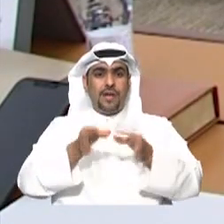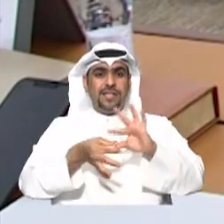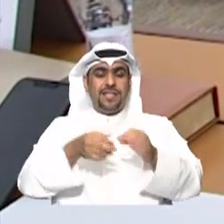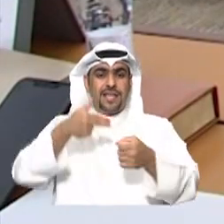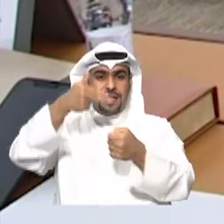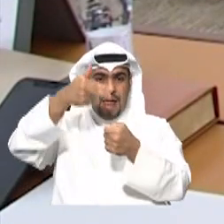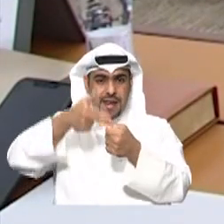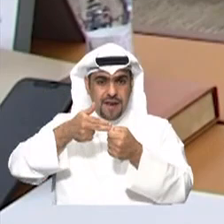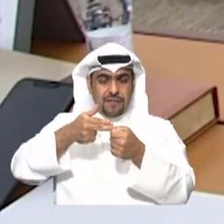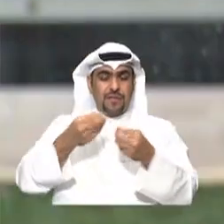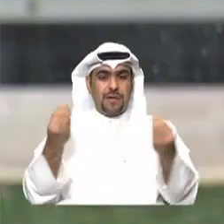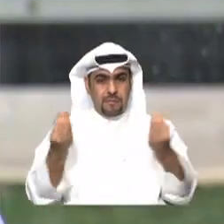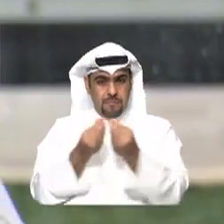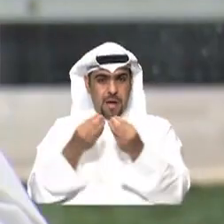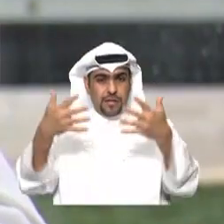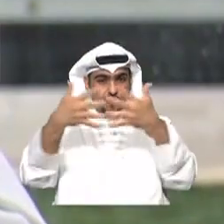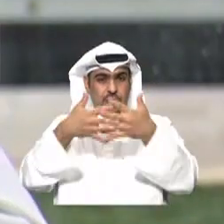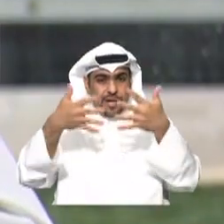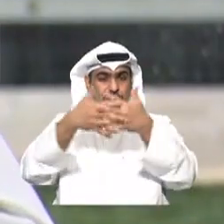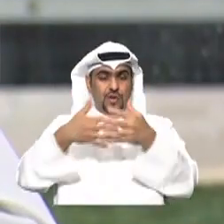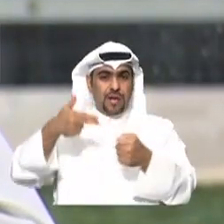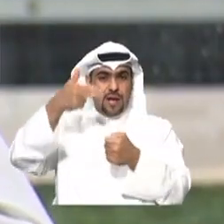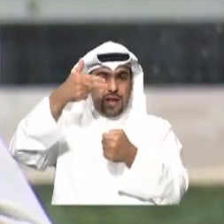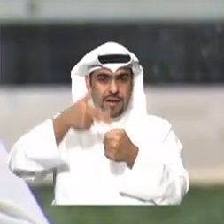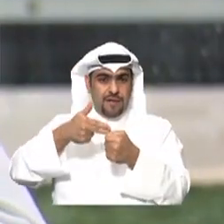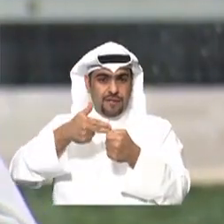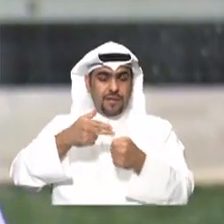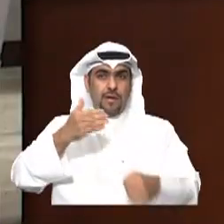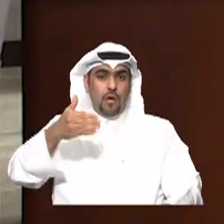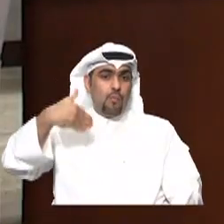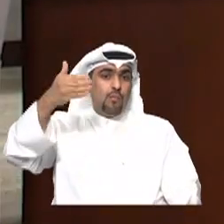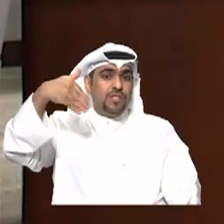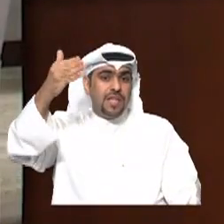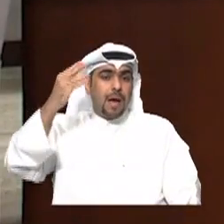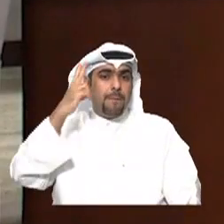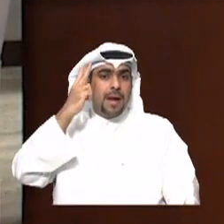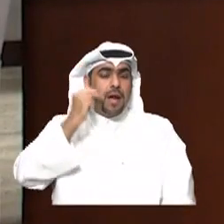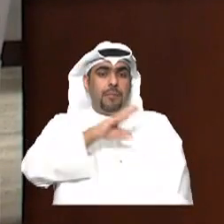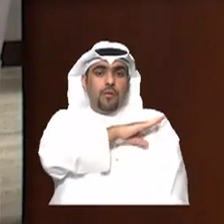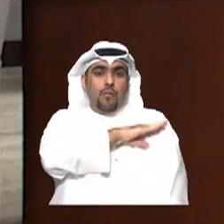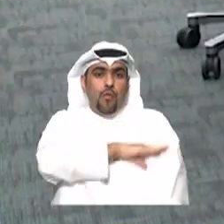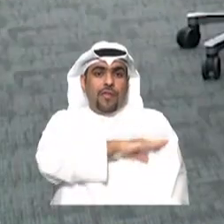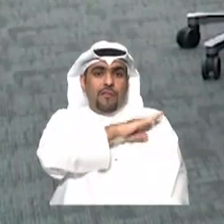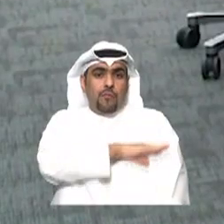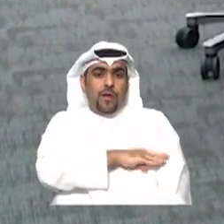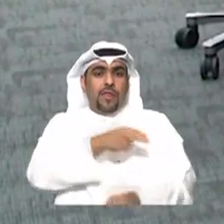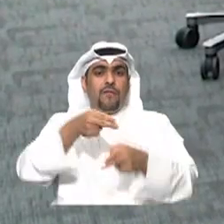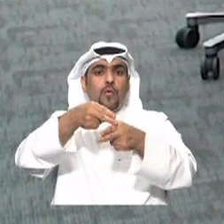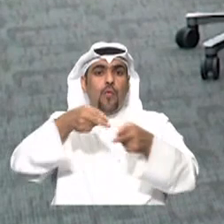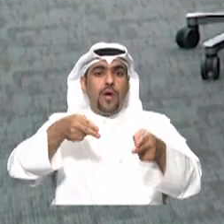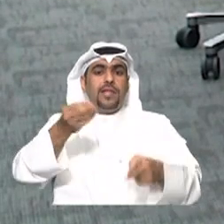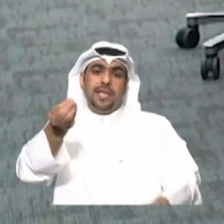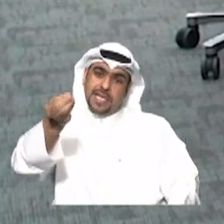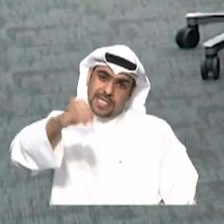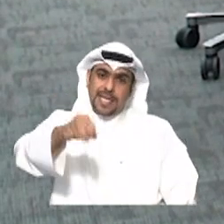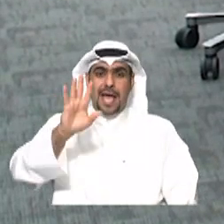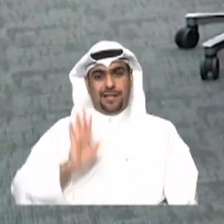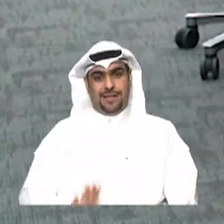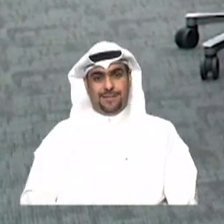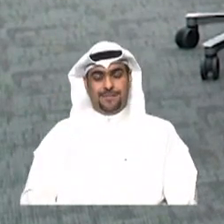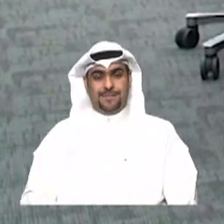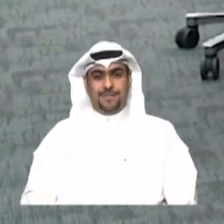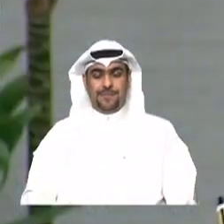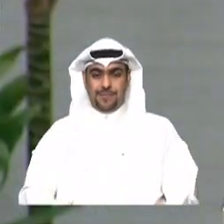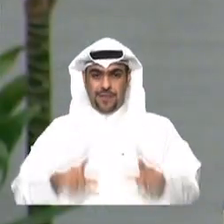التابعه بشان الشؤون والصناعه النفطيه وخلق فرص وظيفيه وزياده الموارد الماليه للدوله كما ناقشت اللجنه